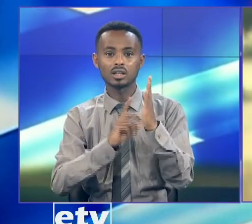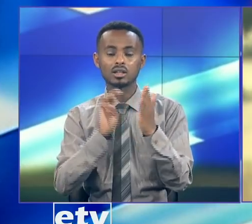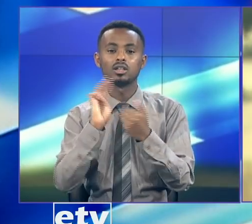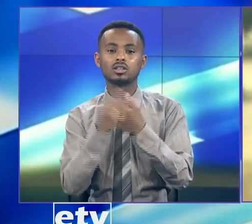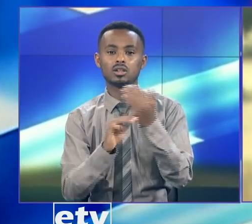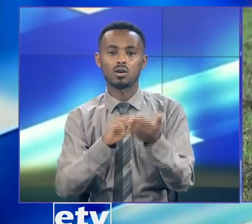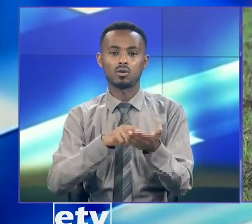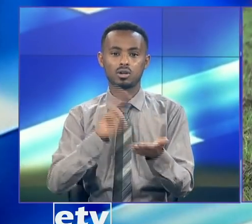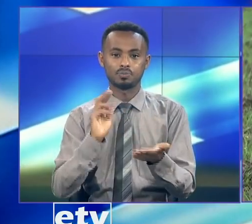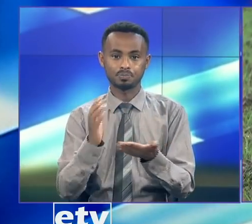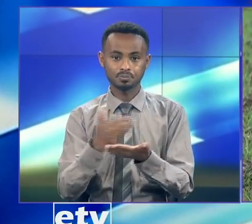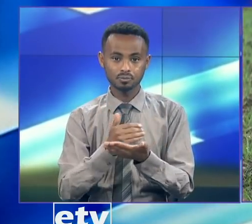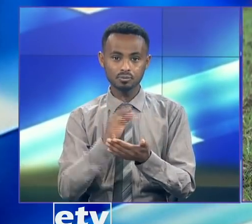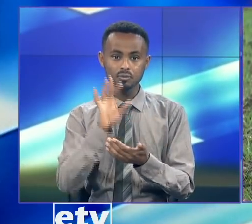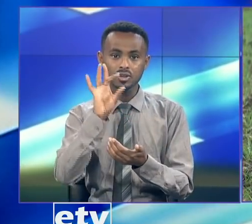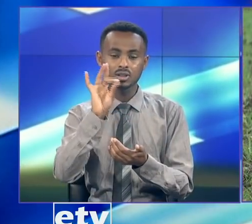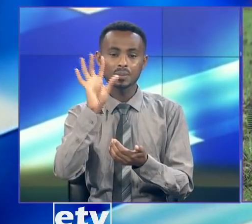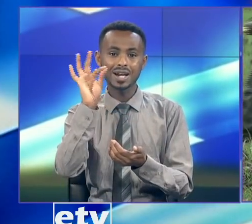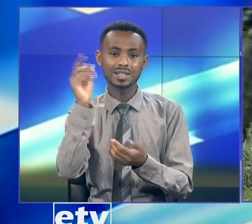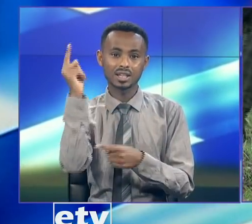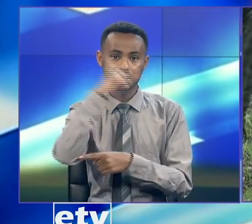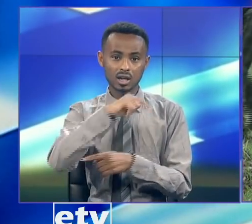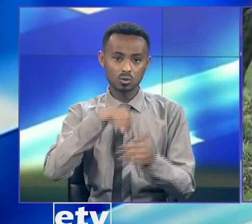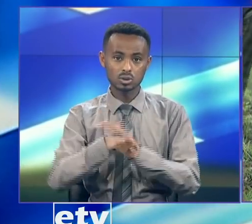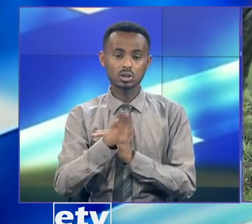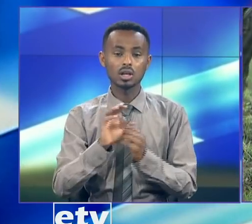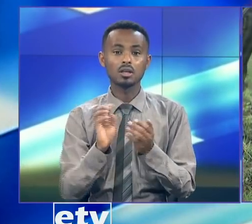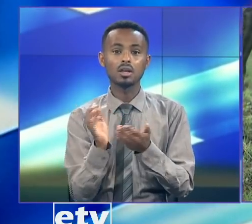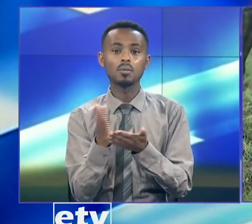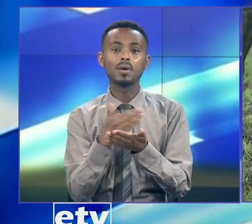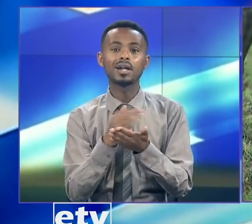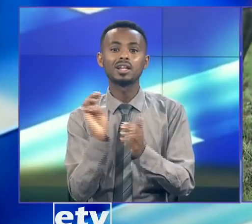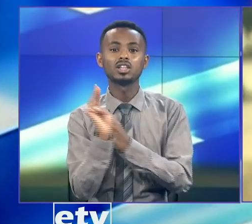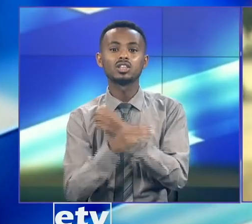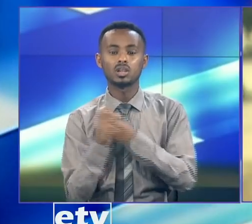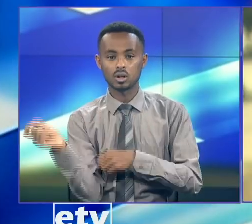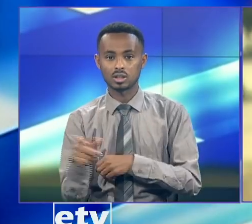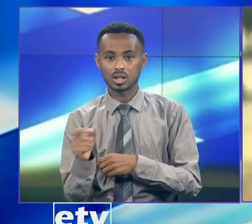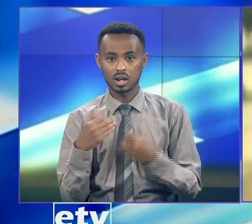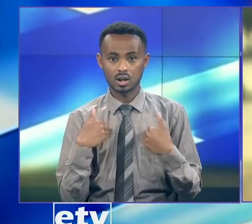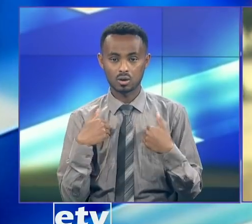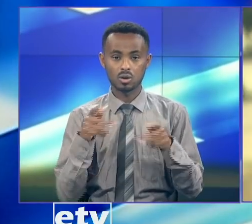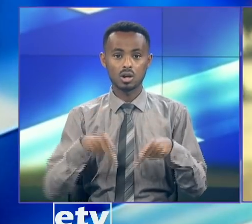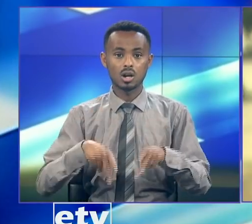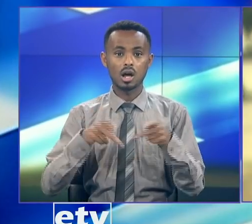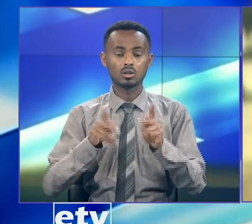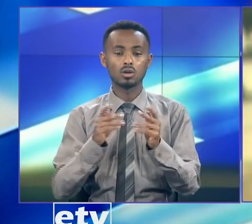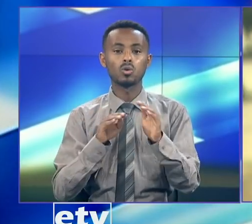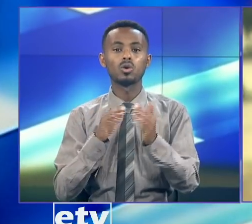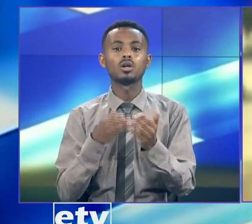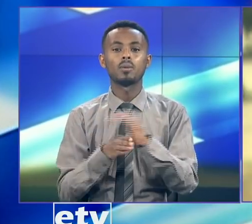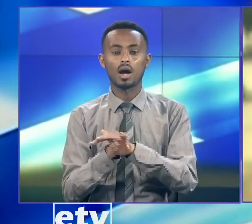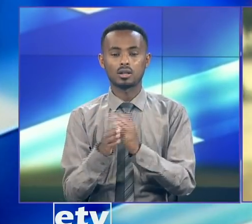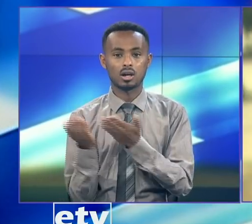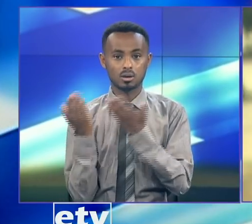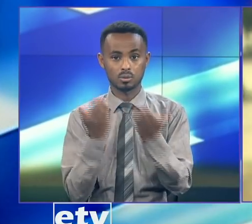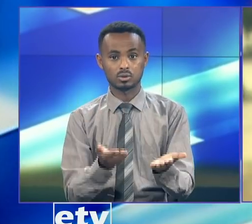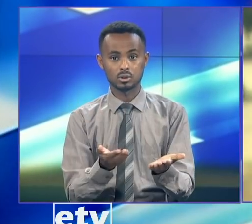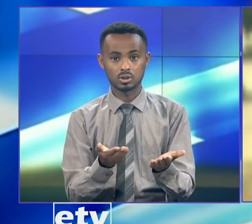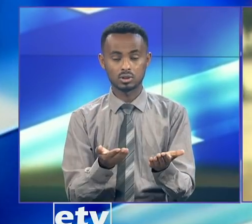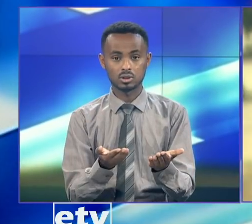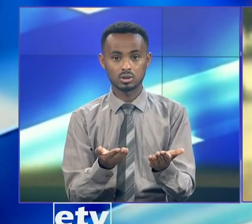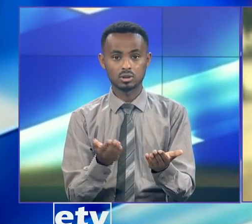ይነሳል። በ89 ቀን ውስጥ የሚመረተው ስንዴ ነው እየዘራን ያለ ነው። ለአርሶ አደሩ ግብዓት አቅርበናል።